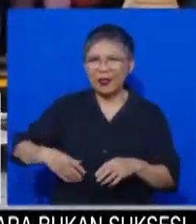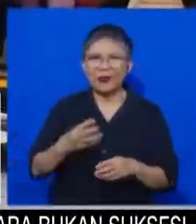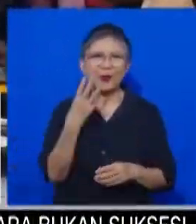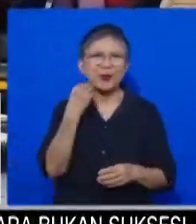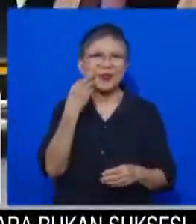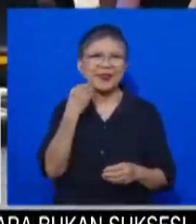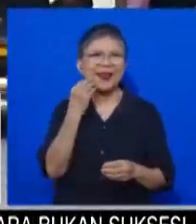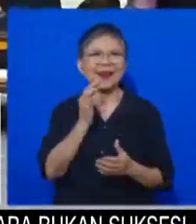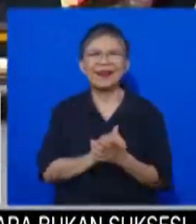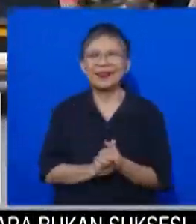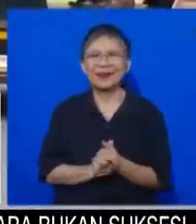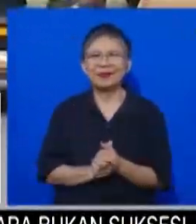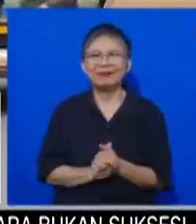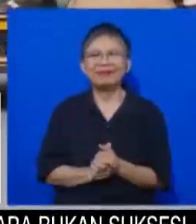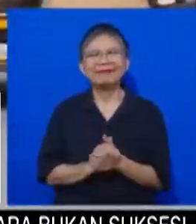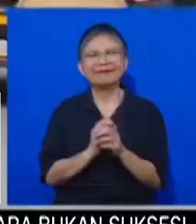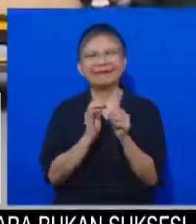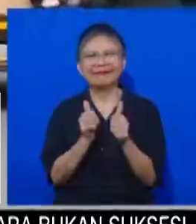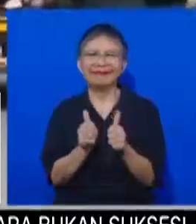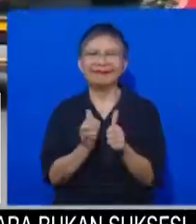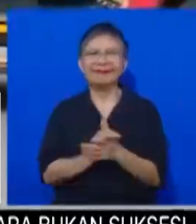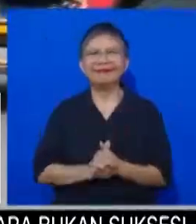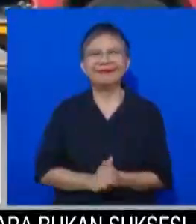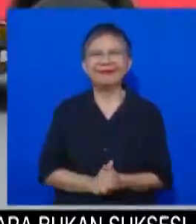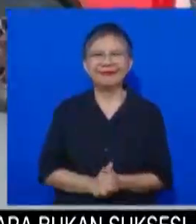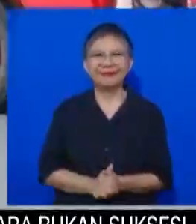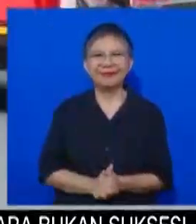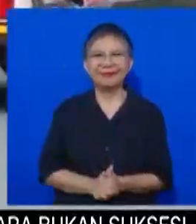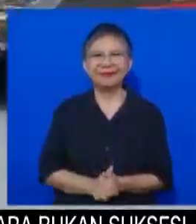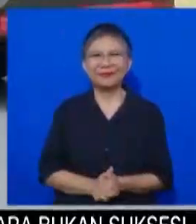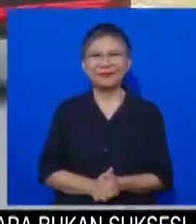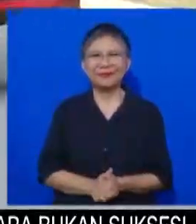usia. Aulia Wardani, Devi Fitriani, Jakarta.